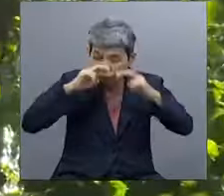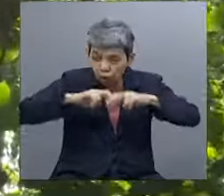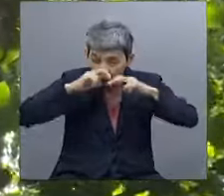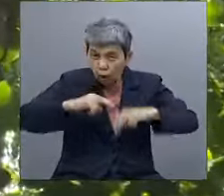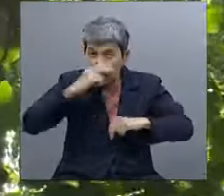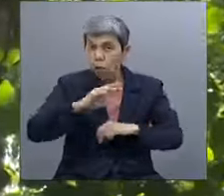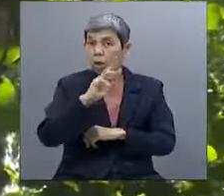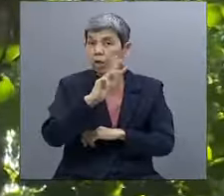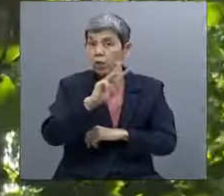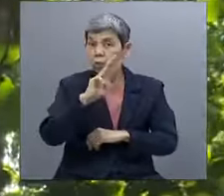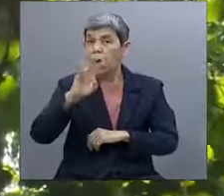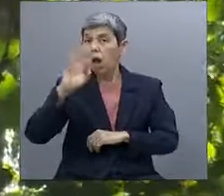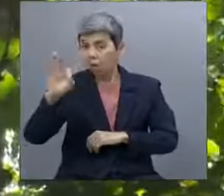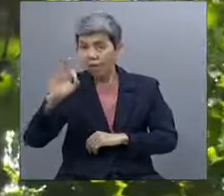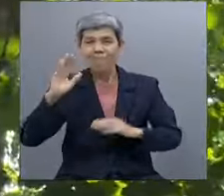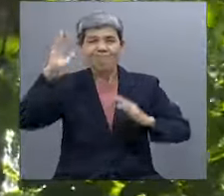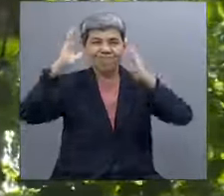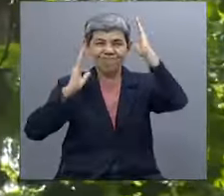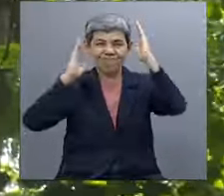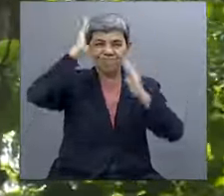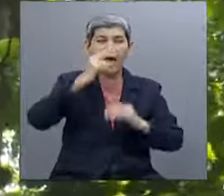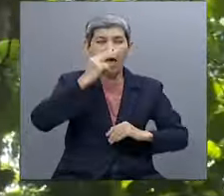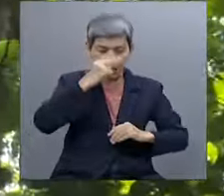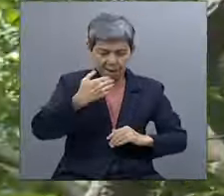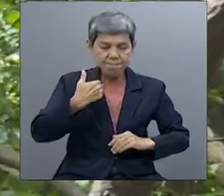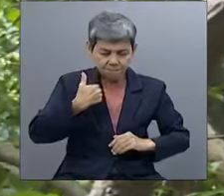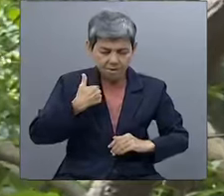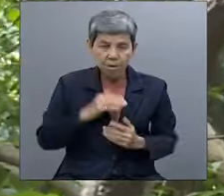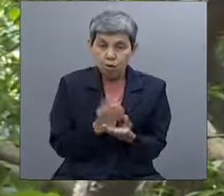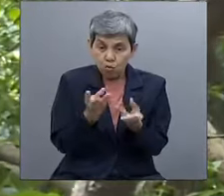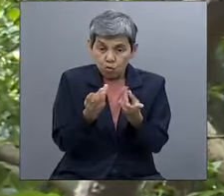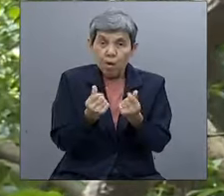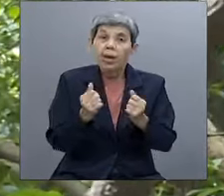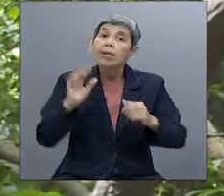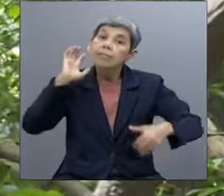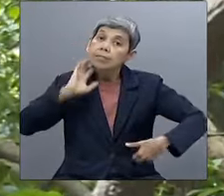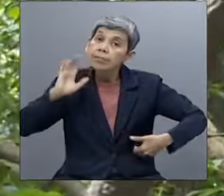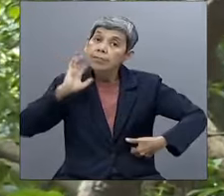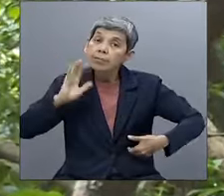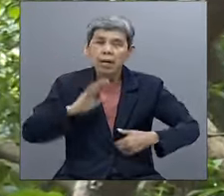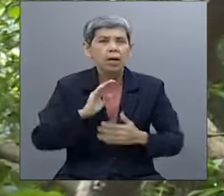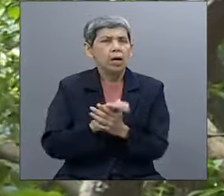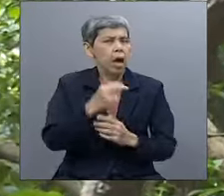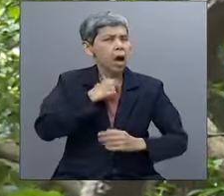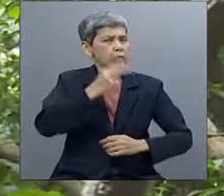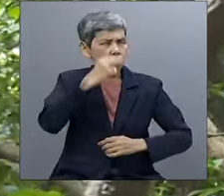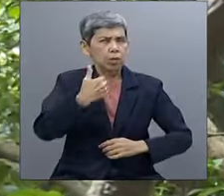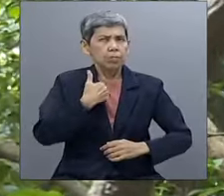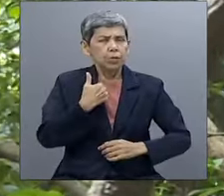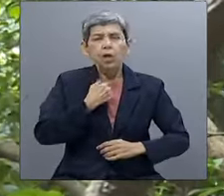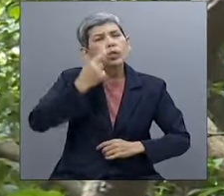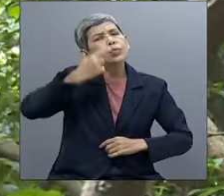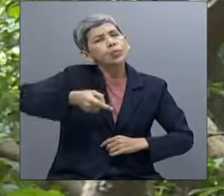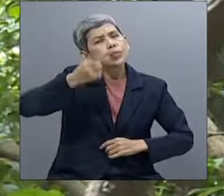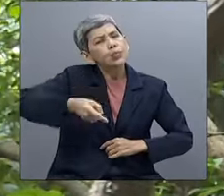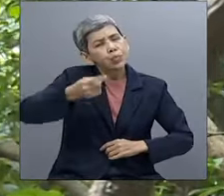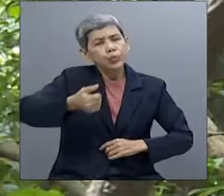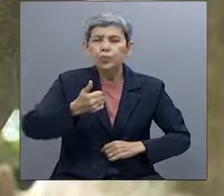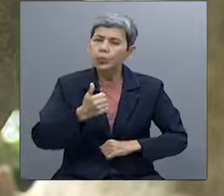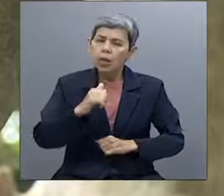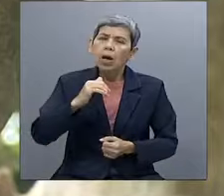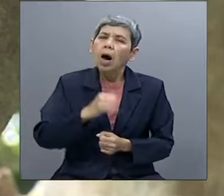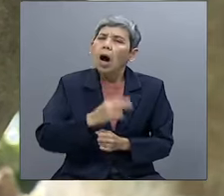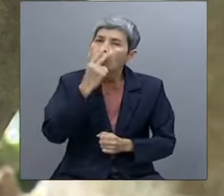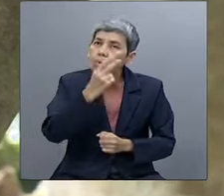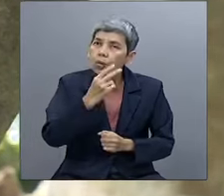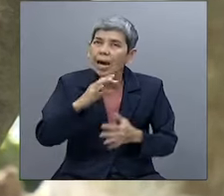wwfมาเลเซียพบนะคะว่าตัวเลขประชากรอุรังอุตังในช่วงไม่กี่ปีที่ผ่านมาไม่ได้เปลี่ยนแปลงมากนักค่ะซึ่ง